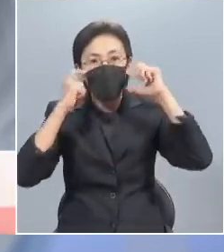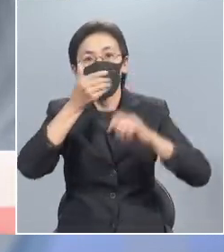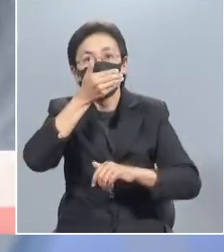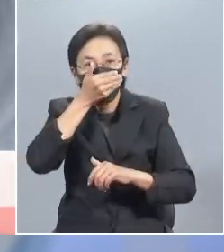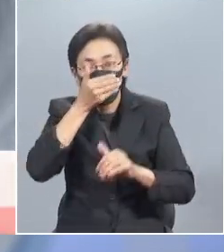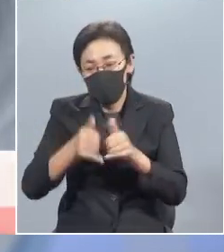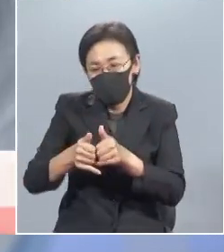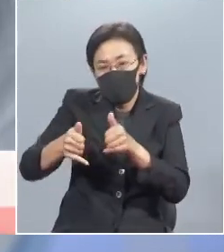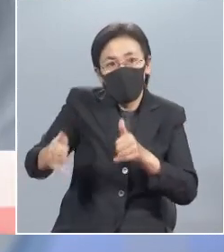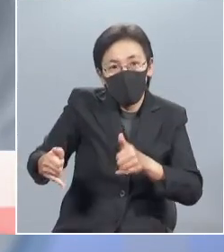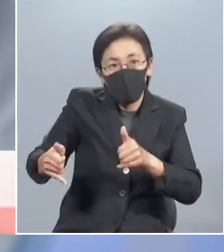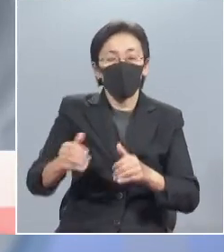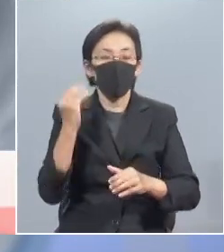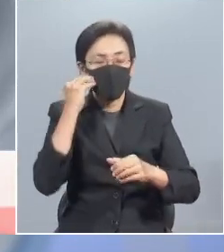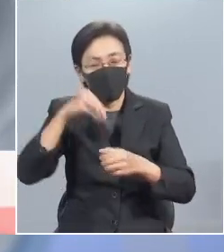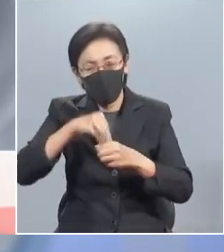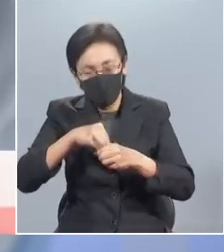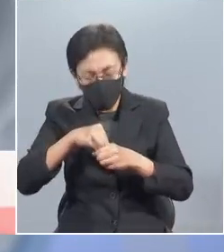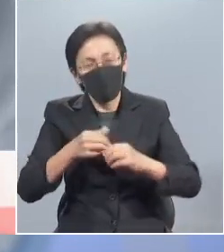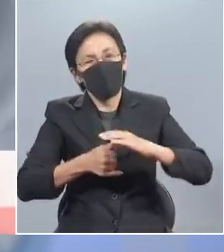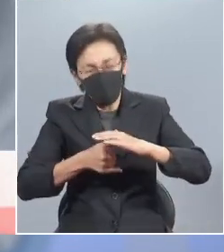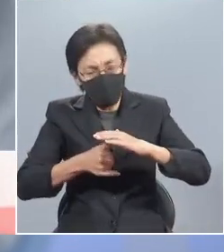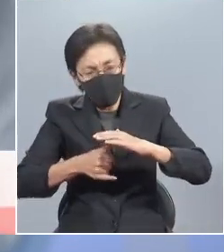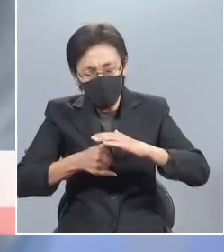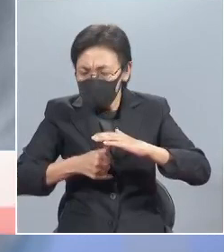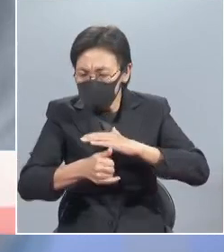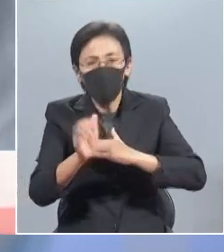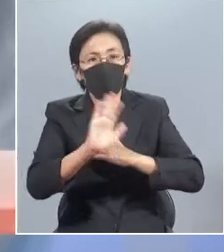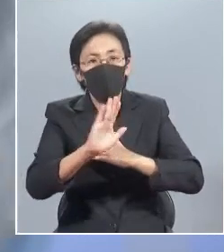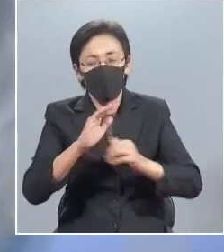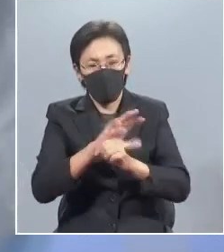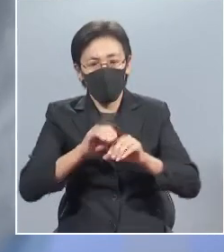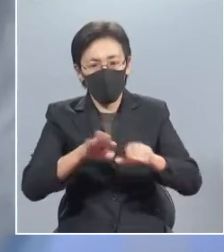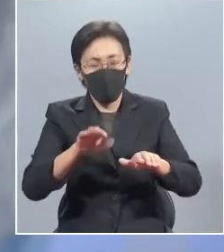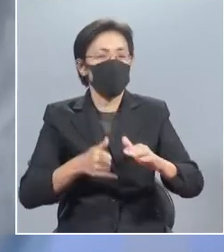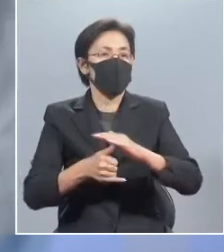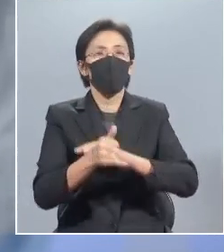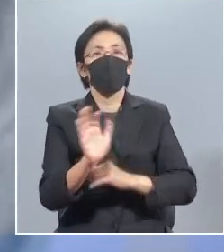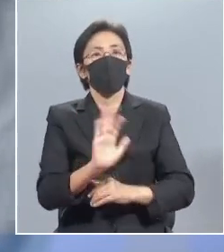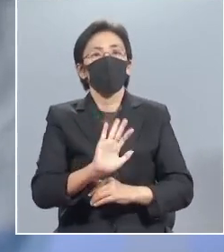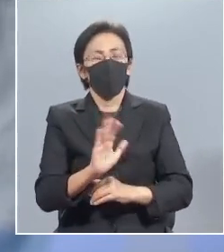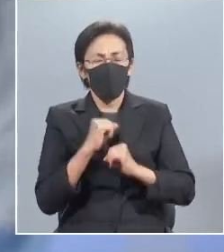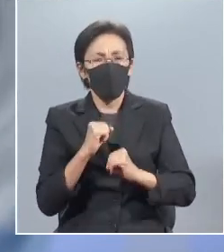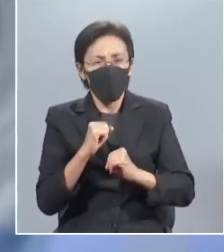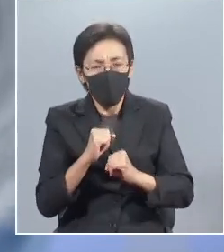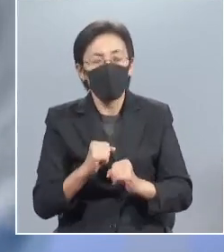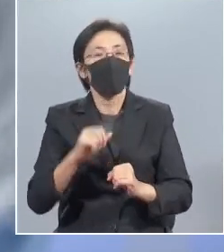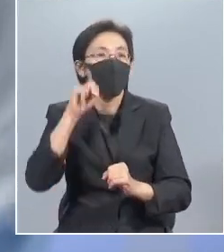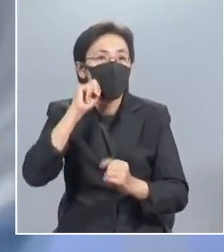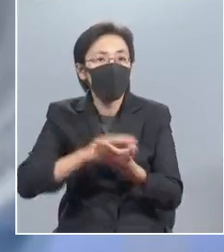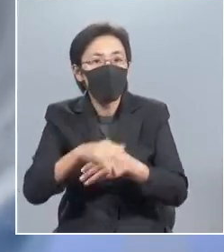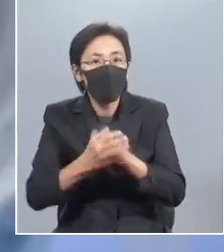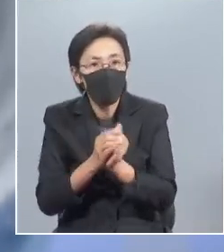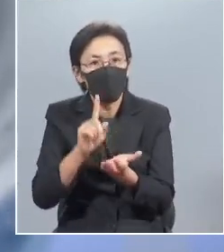มีระยะห่างไม่จำเป็นต้องออกจากบ้านก็ไม่ต้องไม่ต้องออกตอนนี้เพราะไม่มีการระบาดอยู่นะครับแล้วก็พยายามล้างมือแต่ว่า